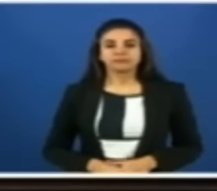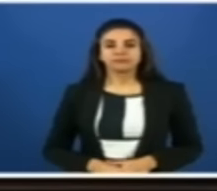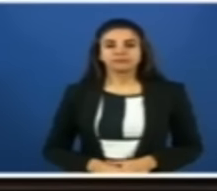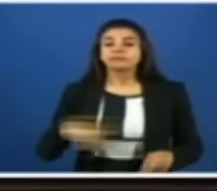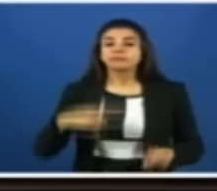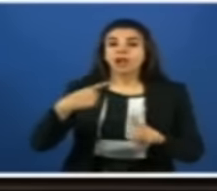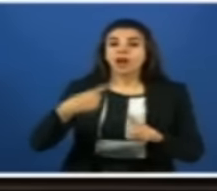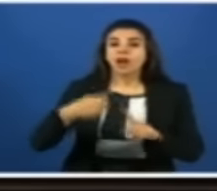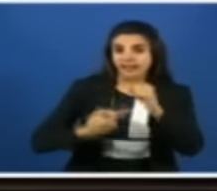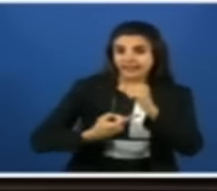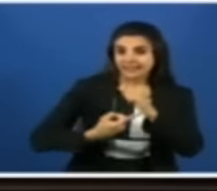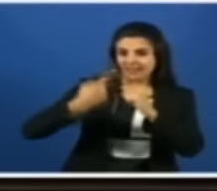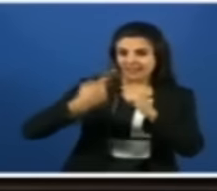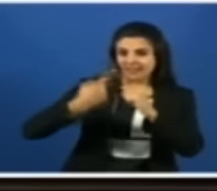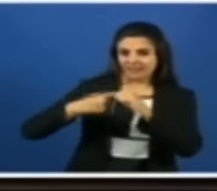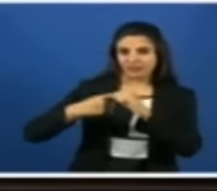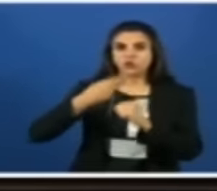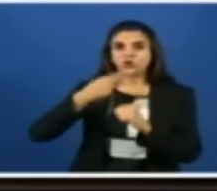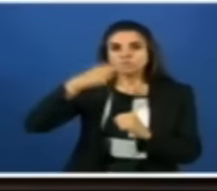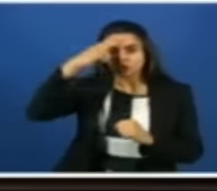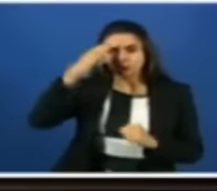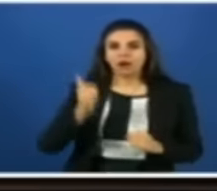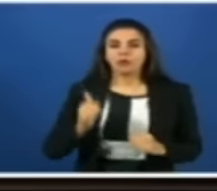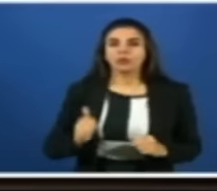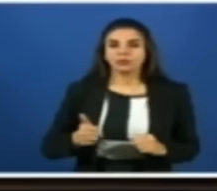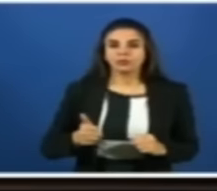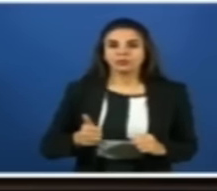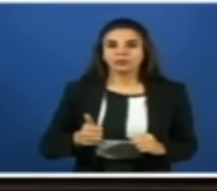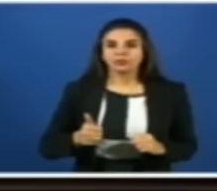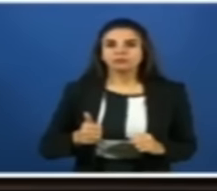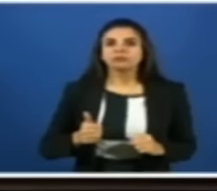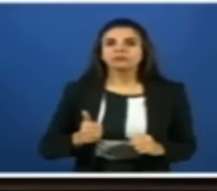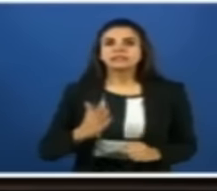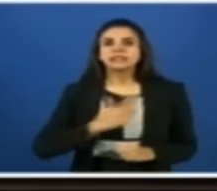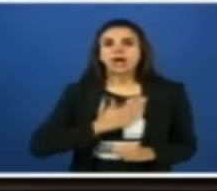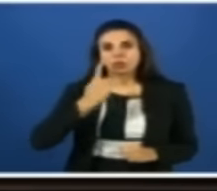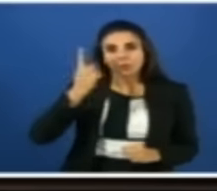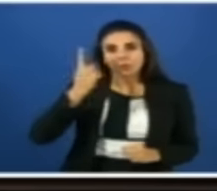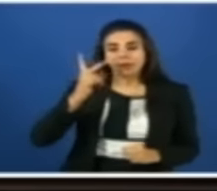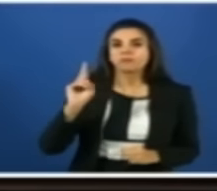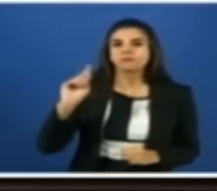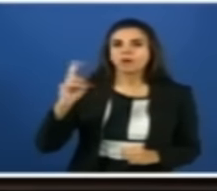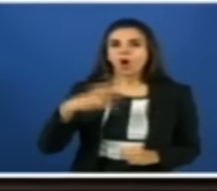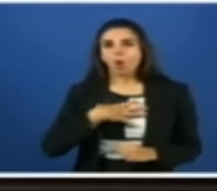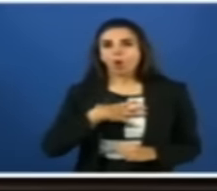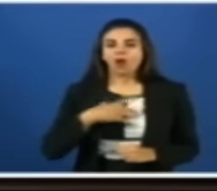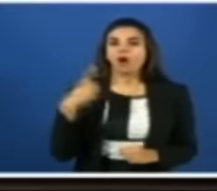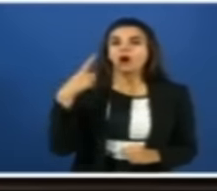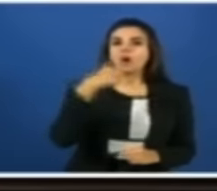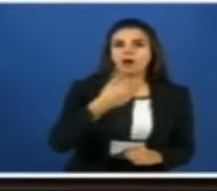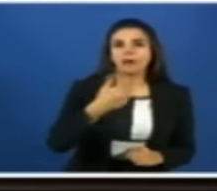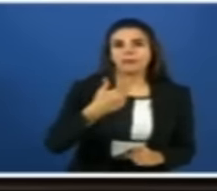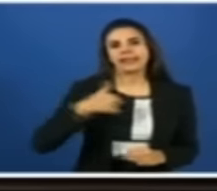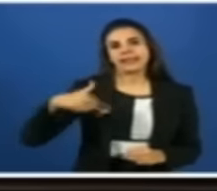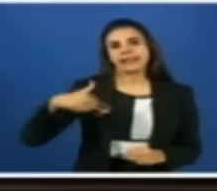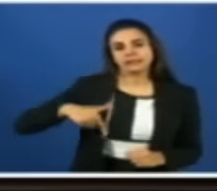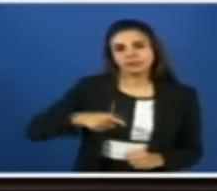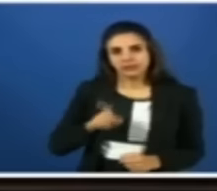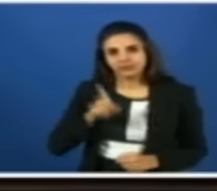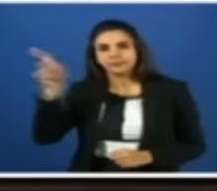Yine geçtiğimiz cuma günü Sayın Cumhurbaşkanımız Konya'da, biz de